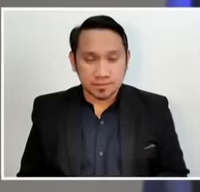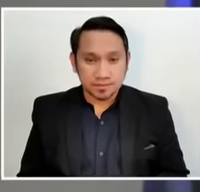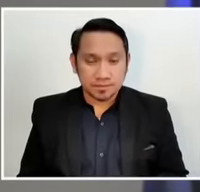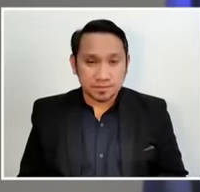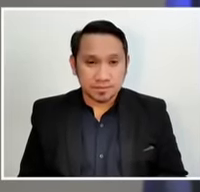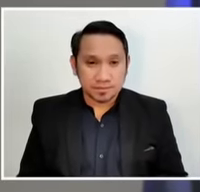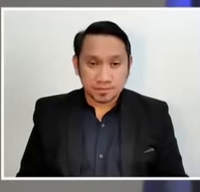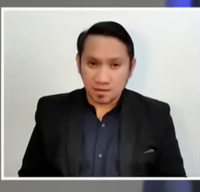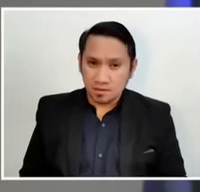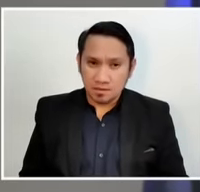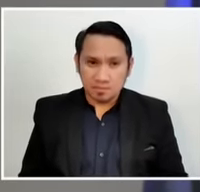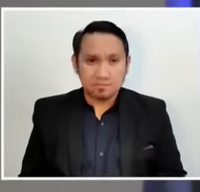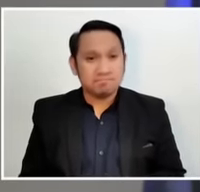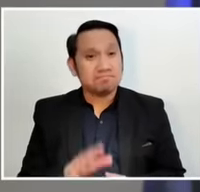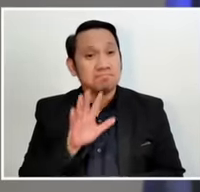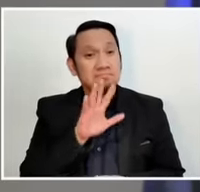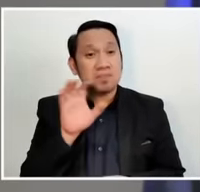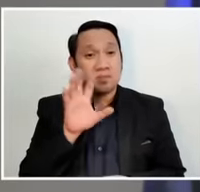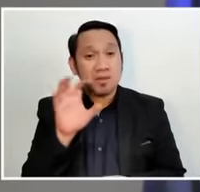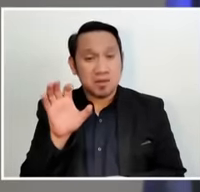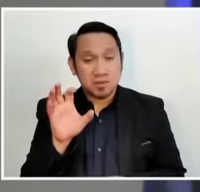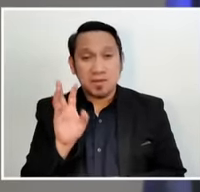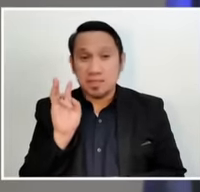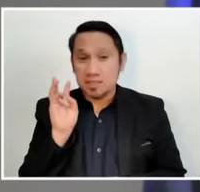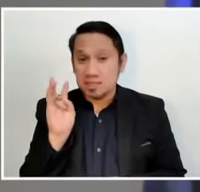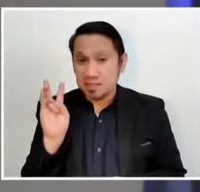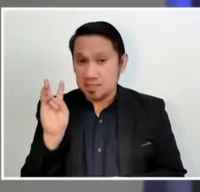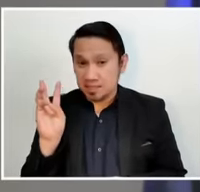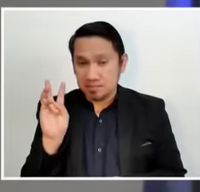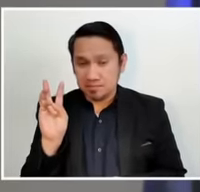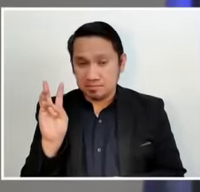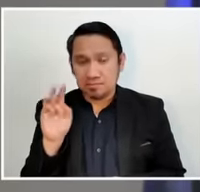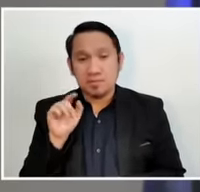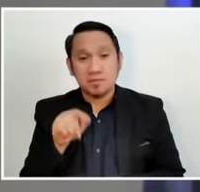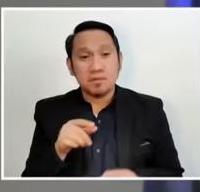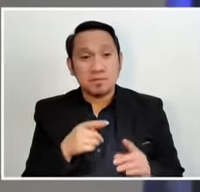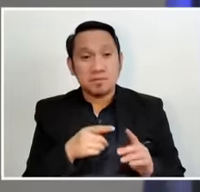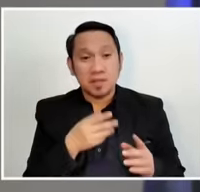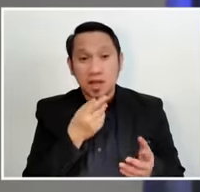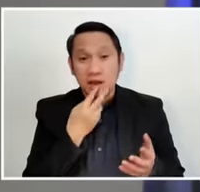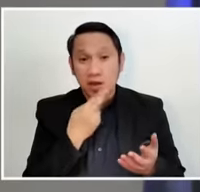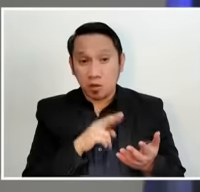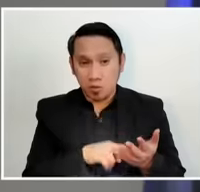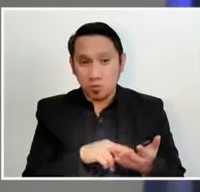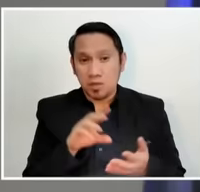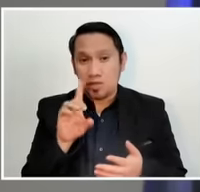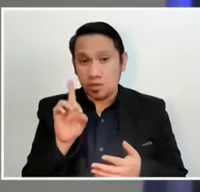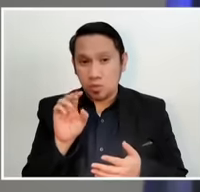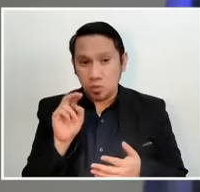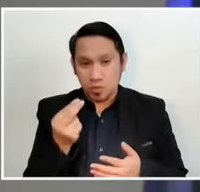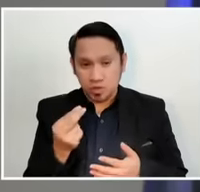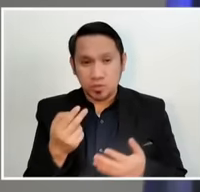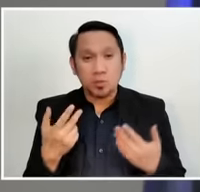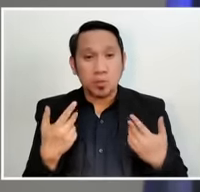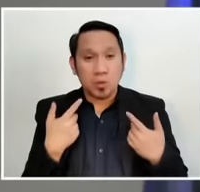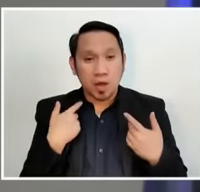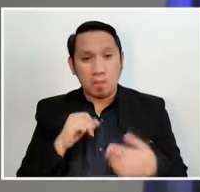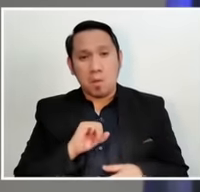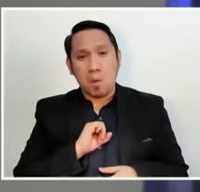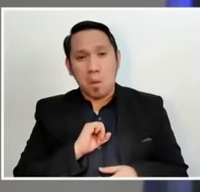Umabot na sa mahigit 506 na po ang naitala ng Department of Health ng mga kaso ng pertussis o ubong dalahit